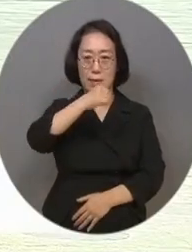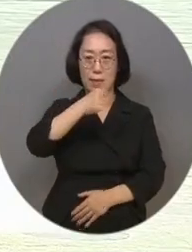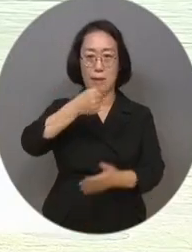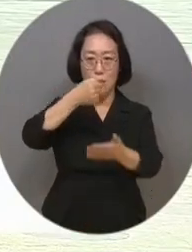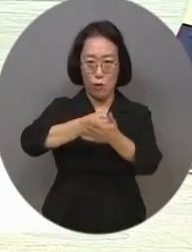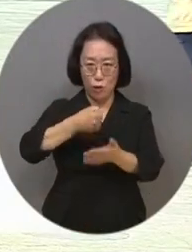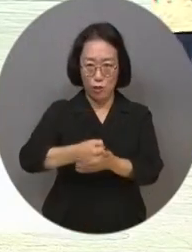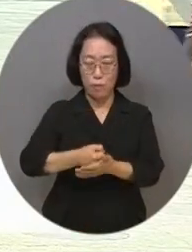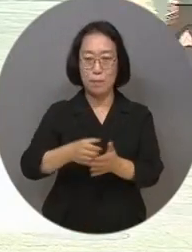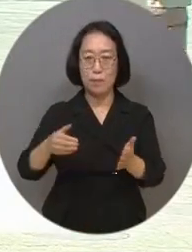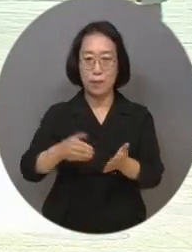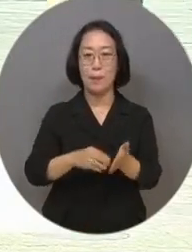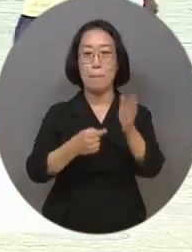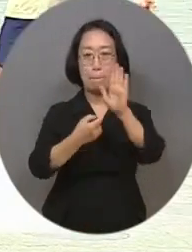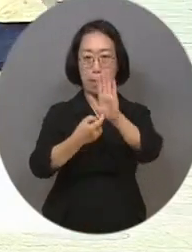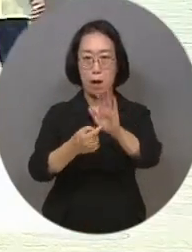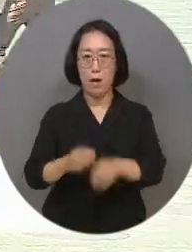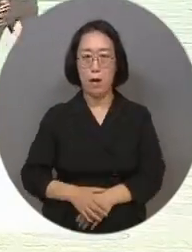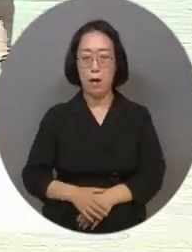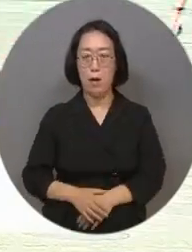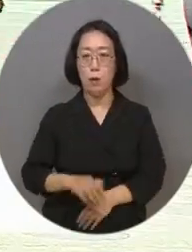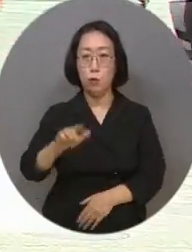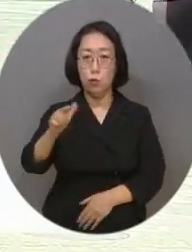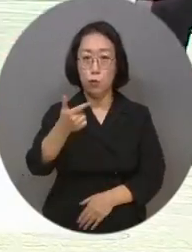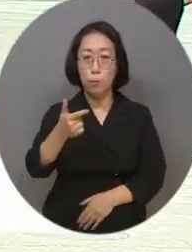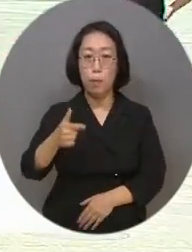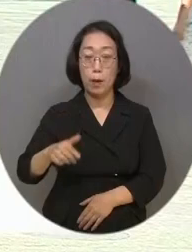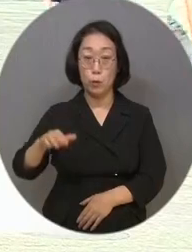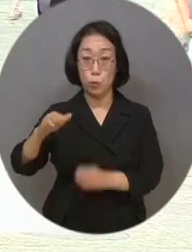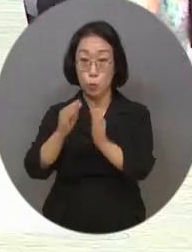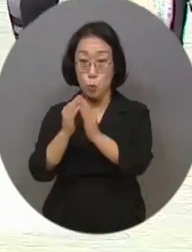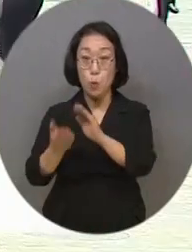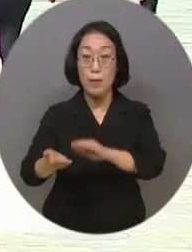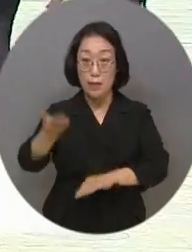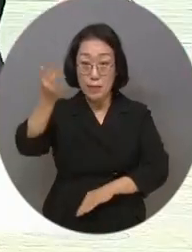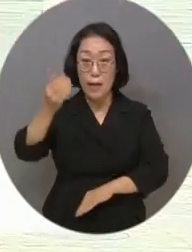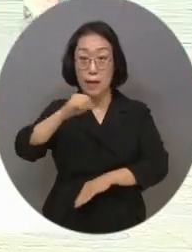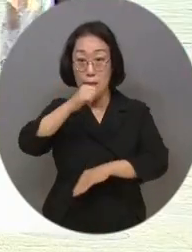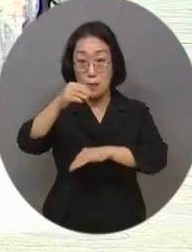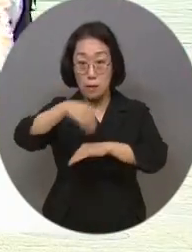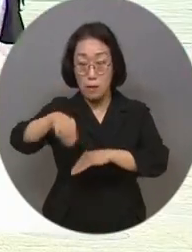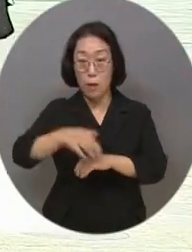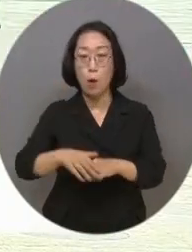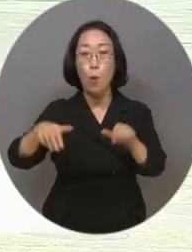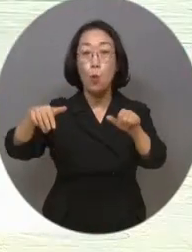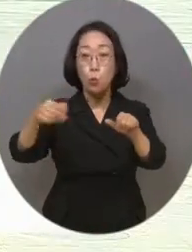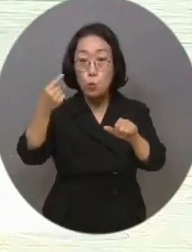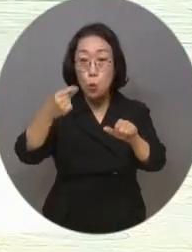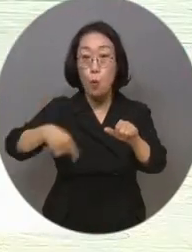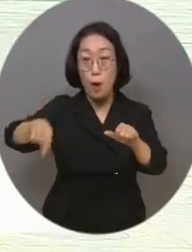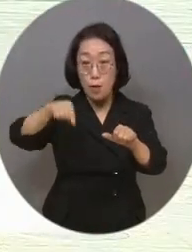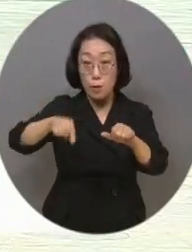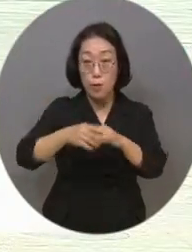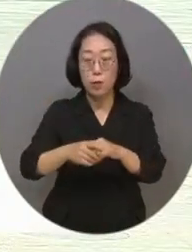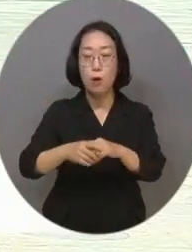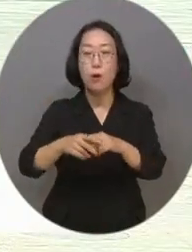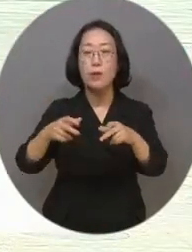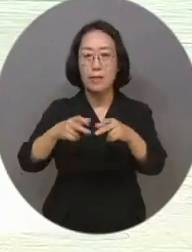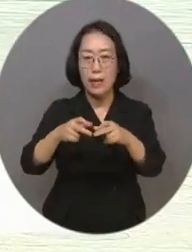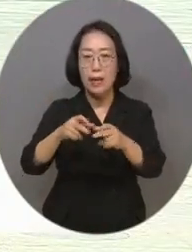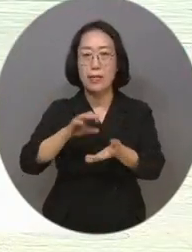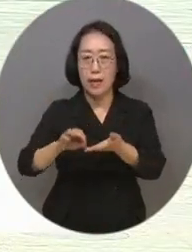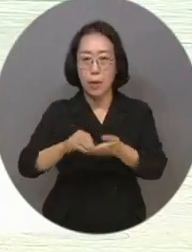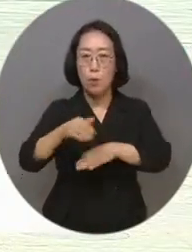의결됐습니다 약 656조원 규모로 편성된 이번 예산에서는 약 5조원 규모의 장애인 정책 관련 예산이